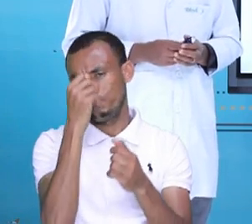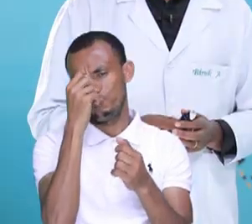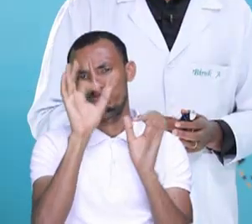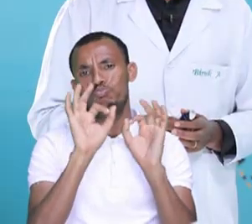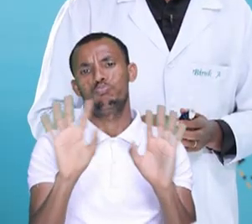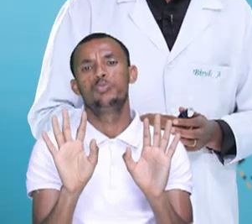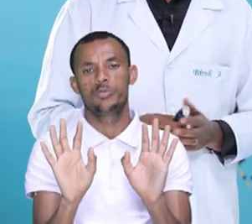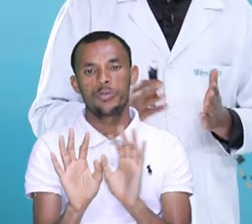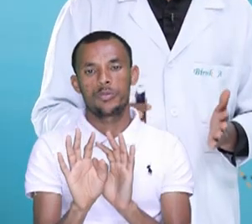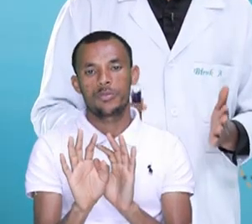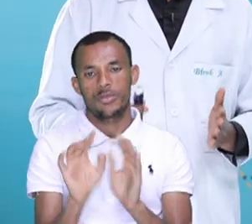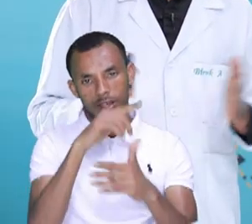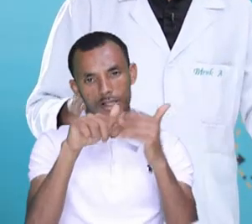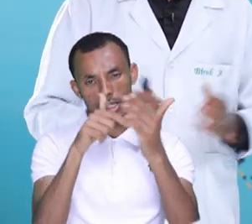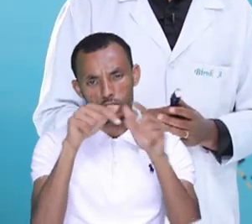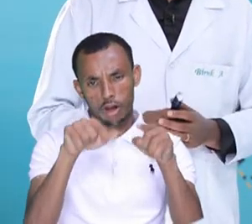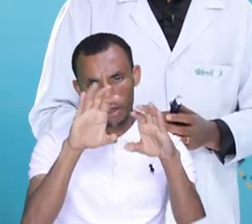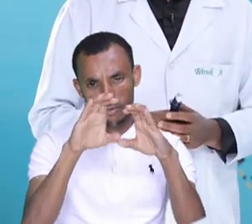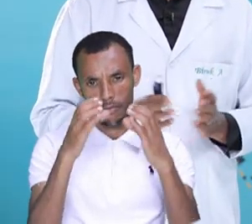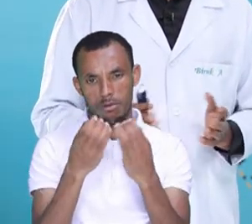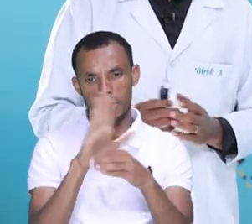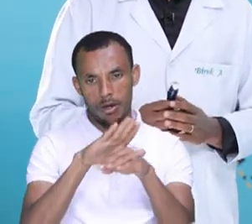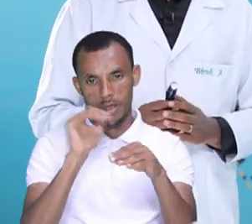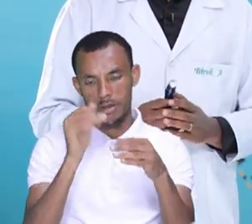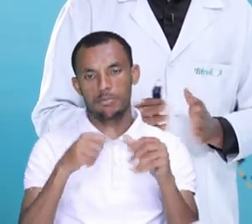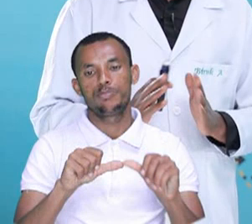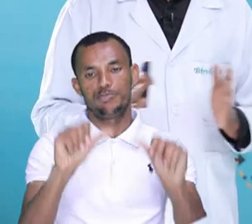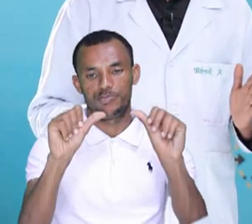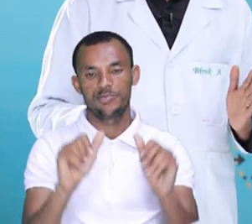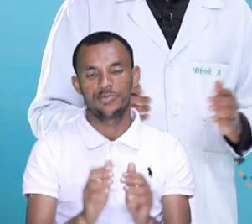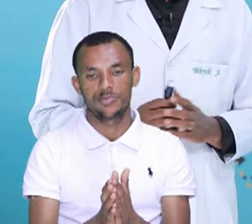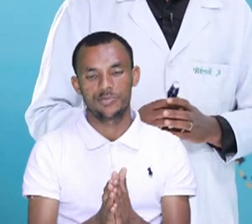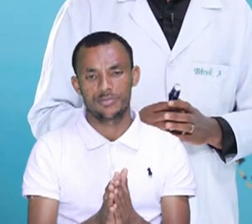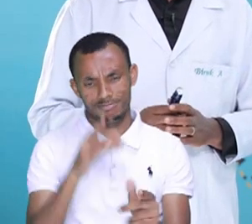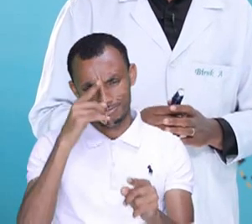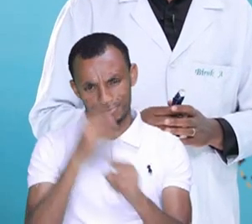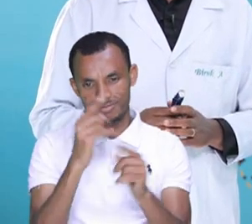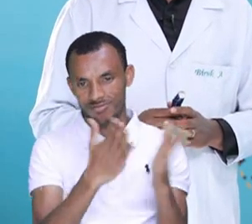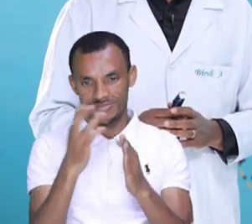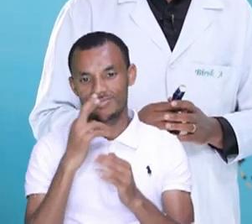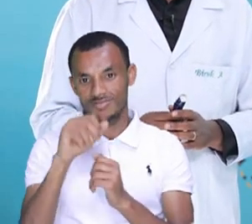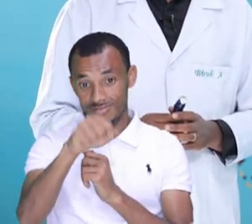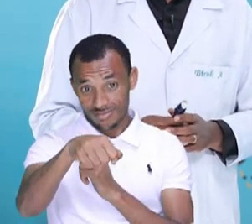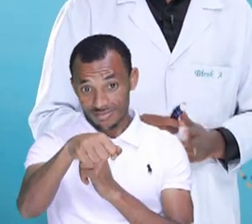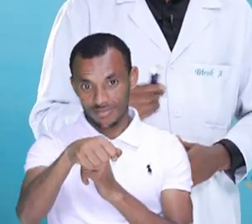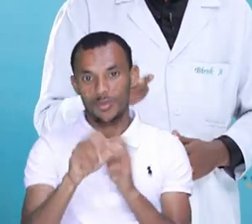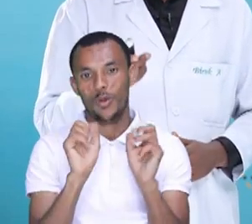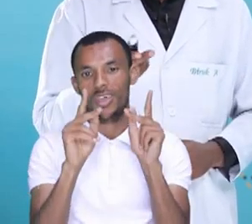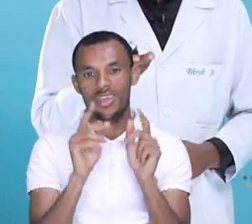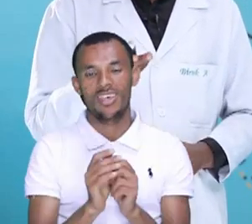የለኝም። ስለዚህ ወደ ዛሬው ክላስ እንቀጥላለን ማለት ነው። እርግጠኛ ነኝ ዝግጁ ናችሁ?